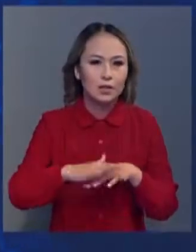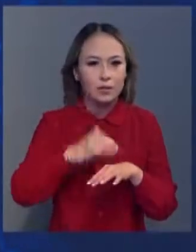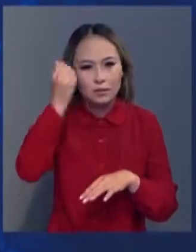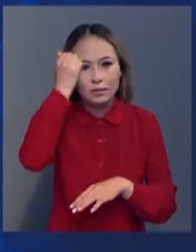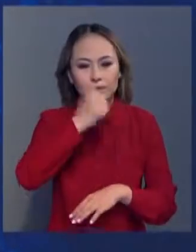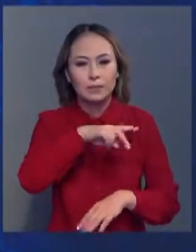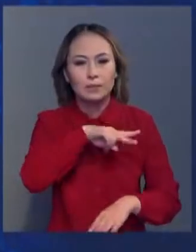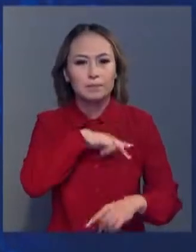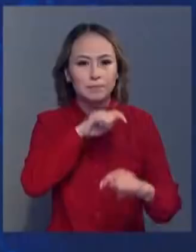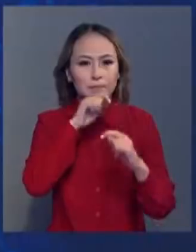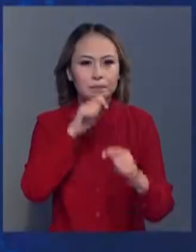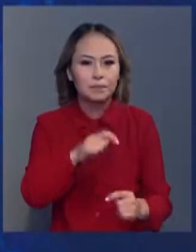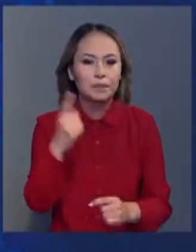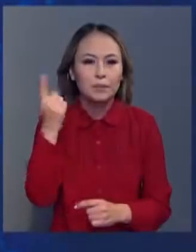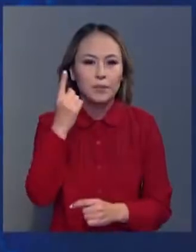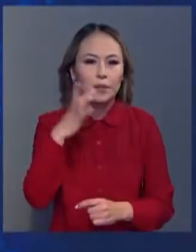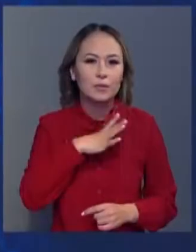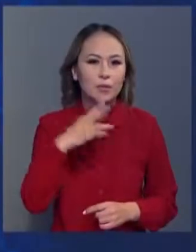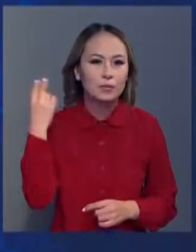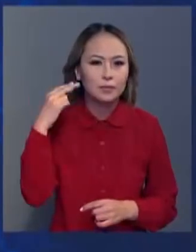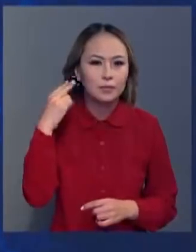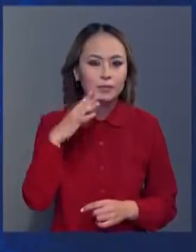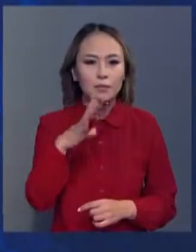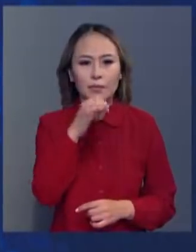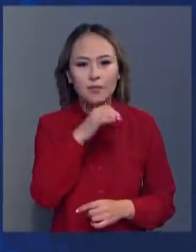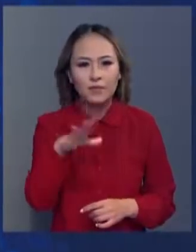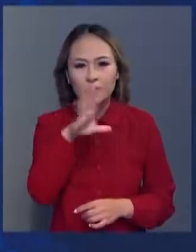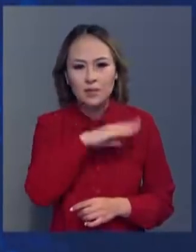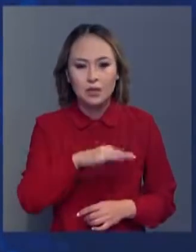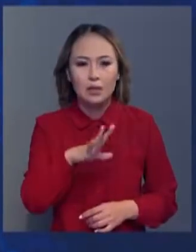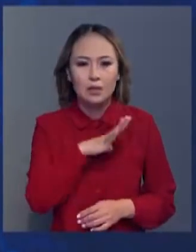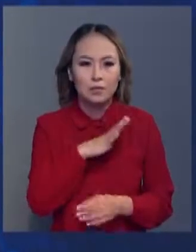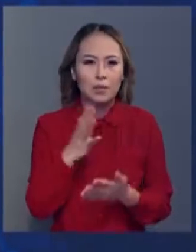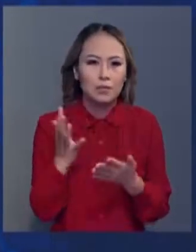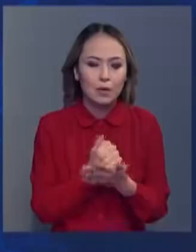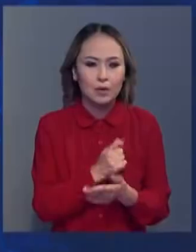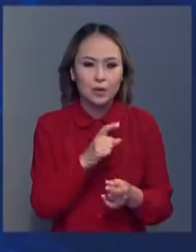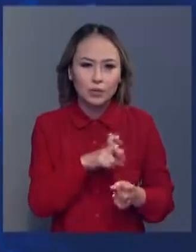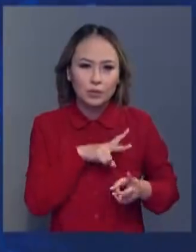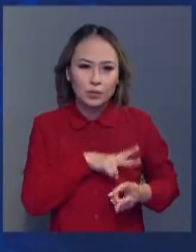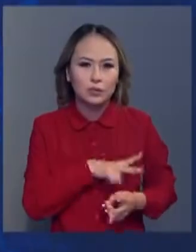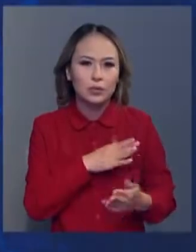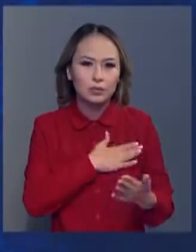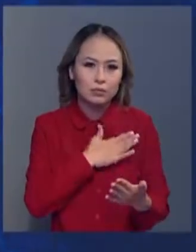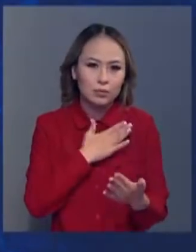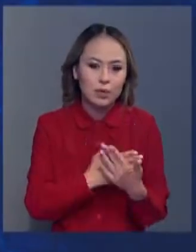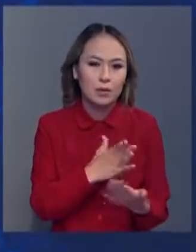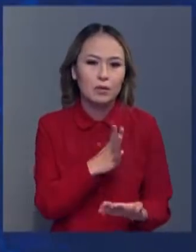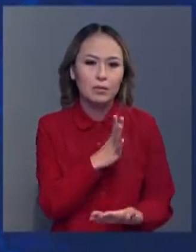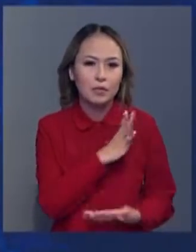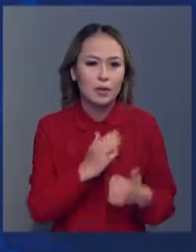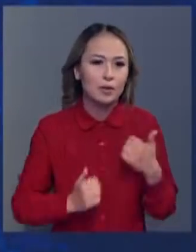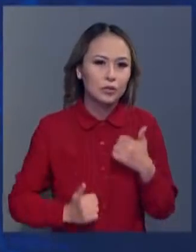берілді. Президент сын сағаты туғанда сынаптай сырғып кетпей, табыл жымай еңбегеткендерді мақтан тұтты.